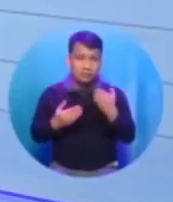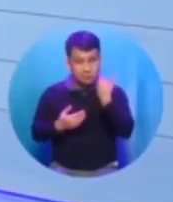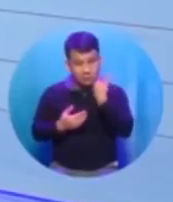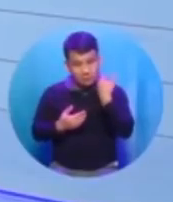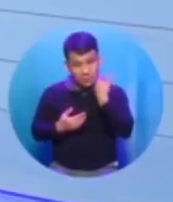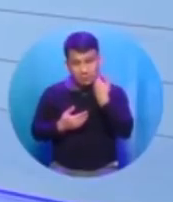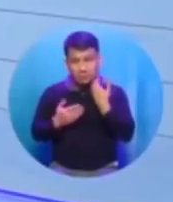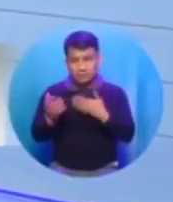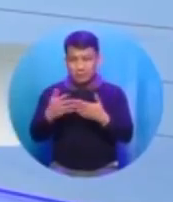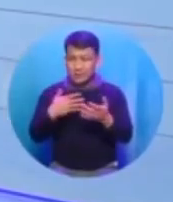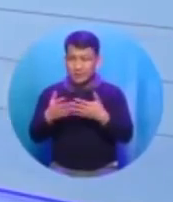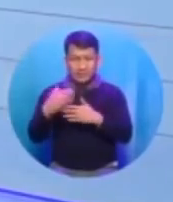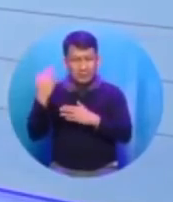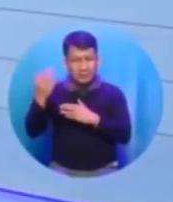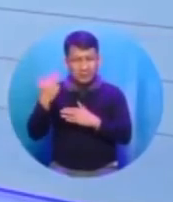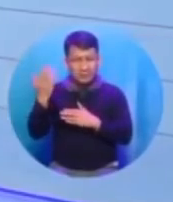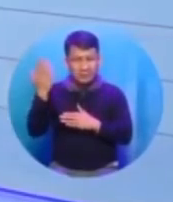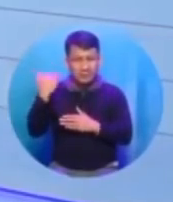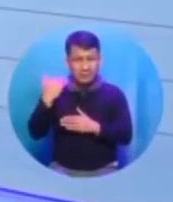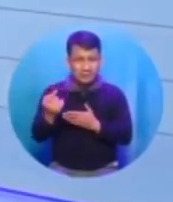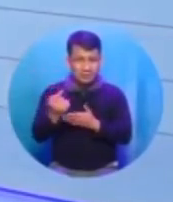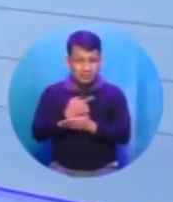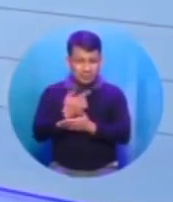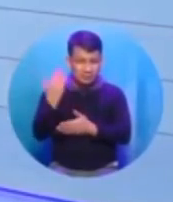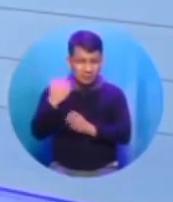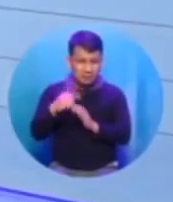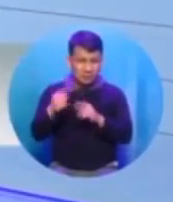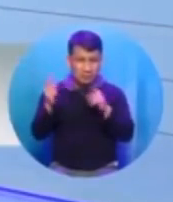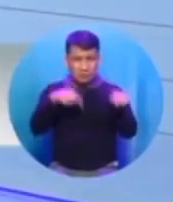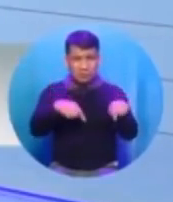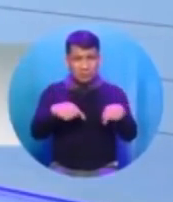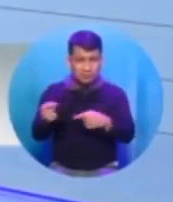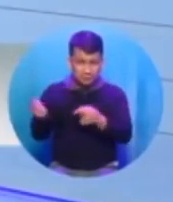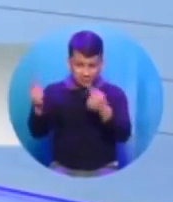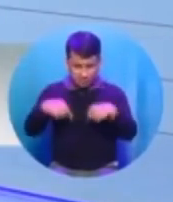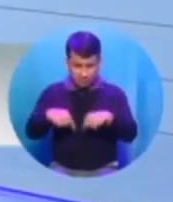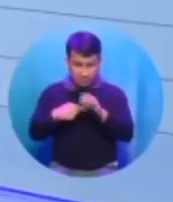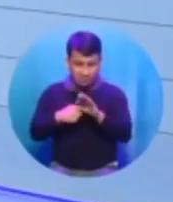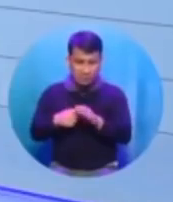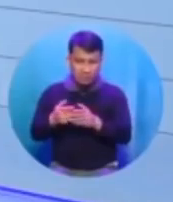magnat. Nung November, pumunta po sila dito.